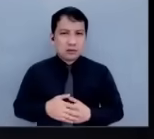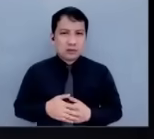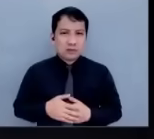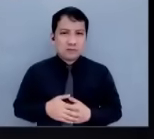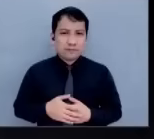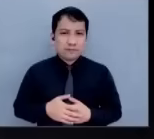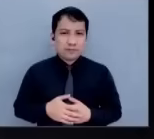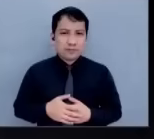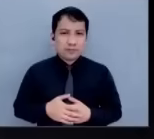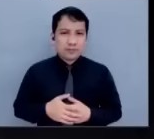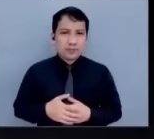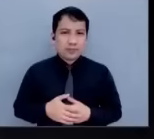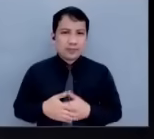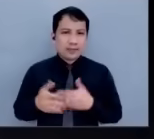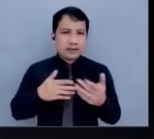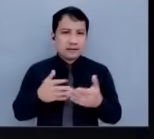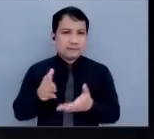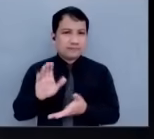remarks. So